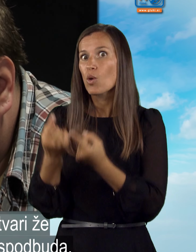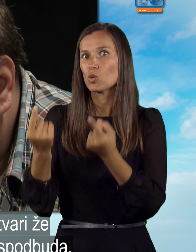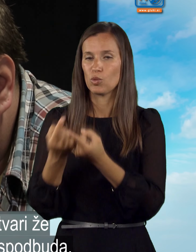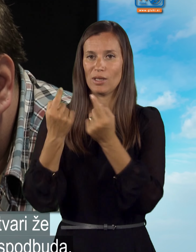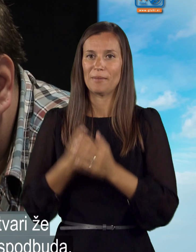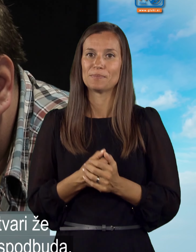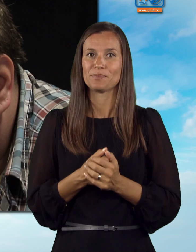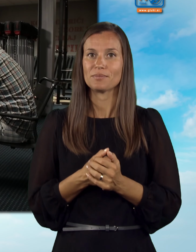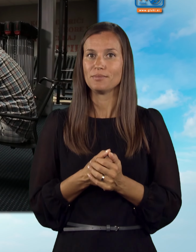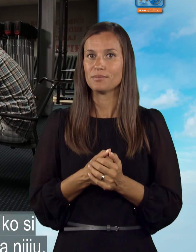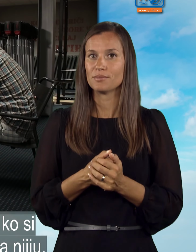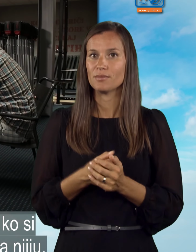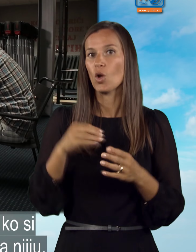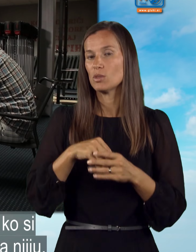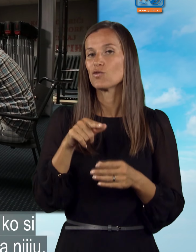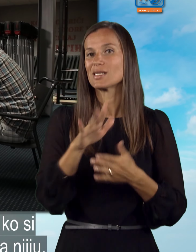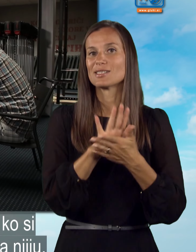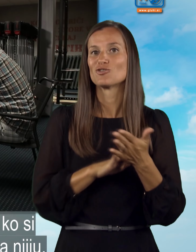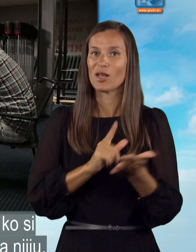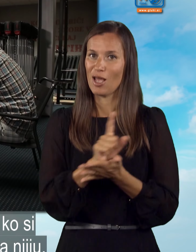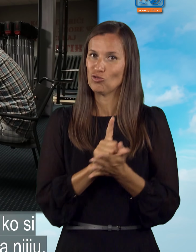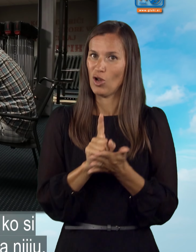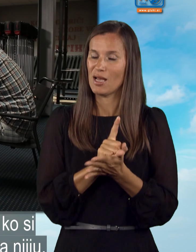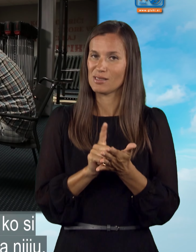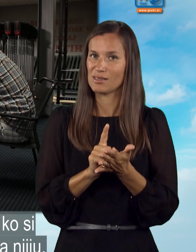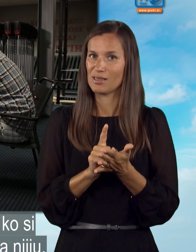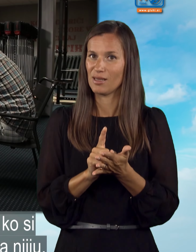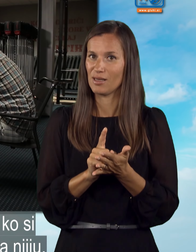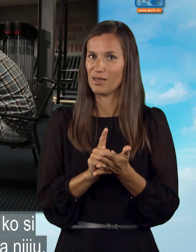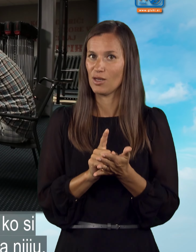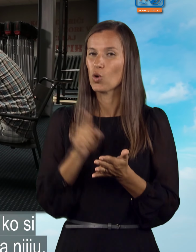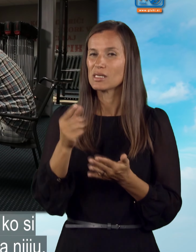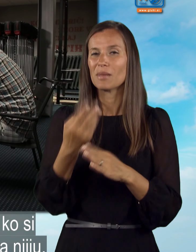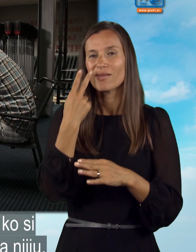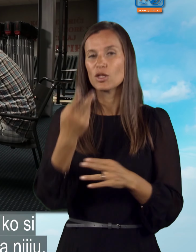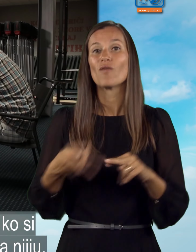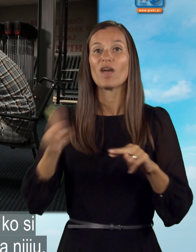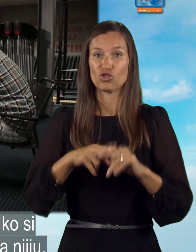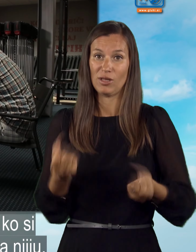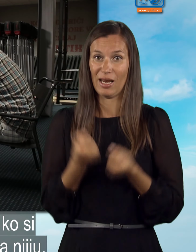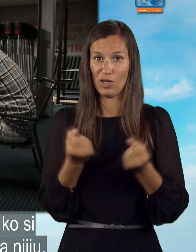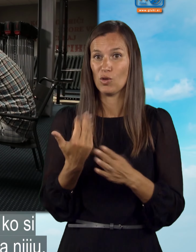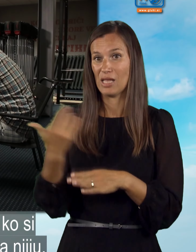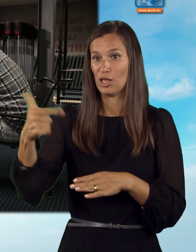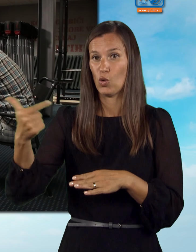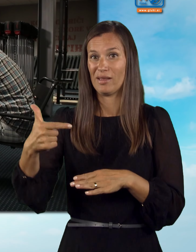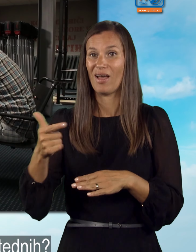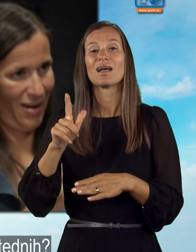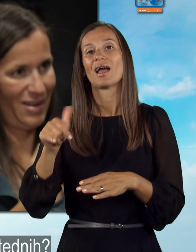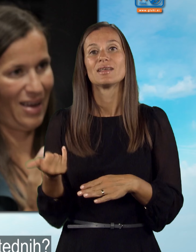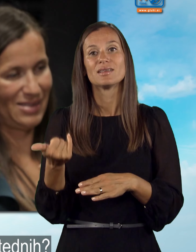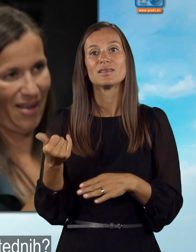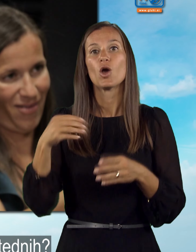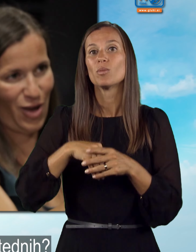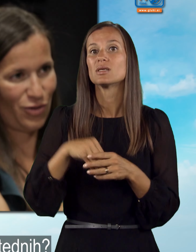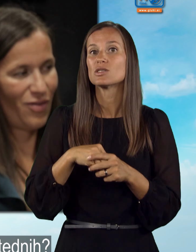dobra spodbuda. Zdaj v bistvu se začenja čas, ko si predvidel več treninga za njiju dva. Kaj